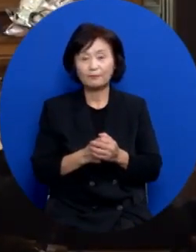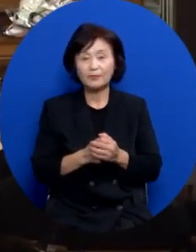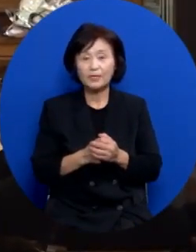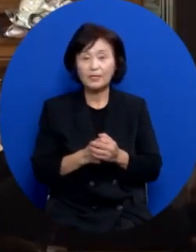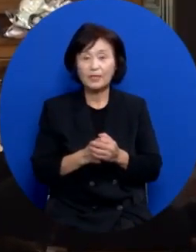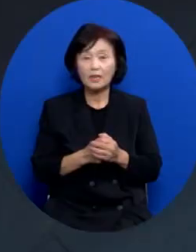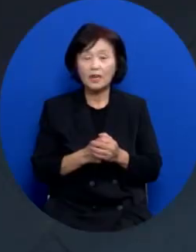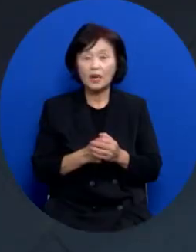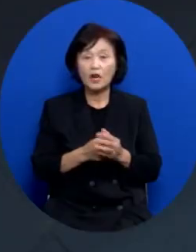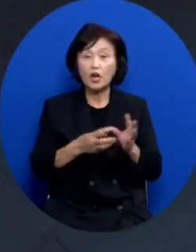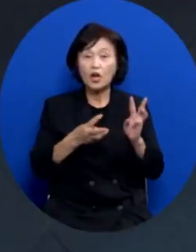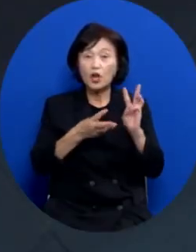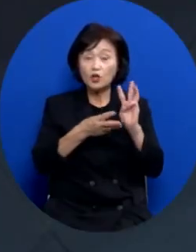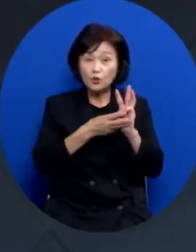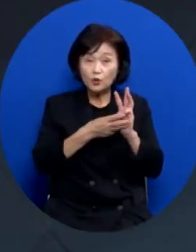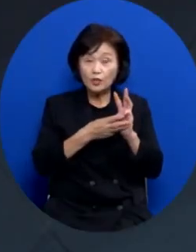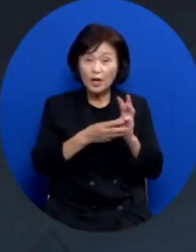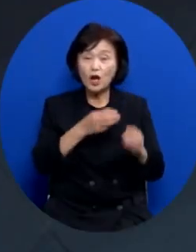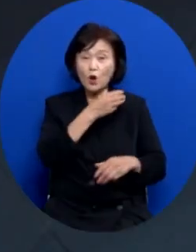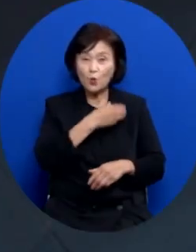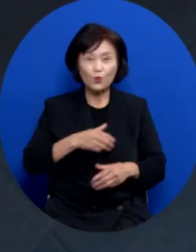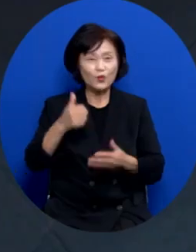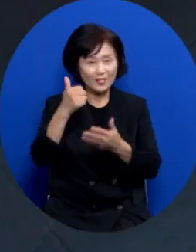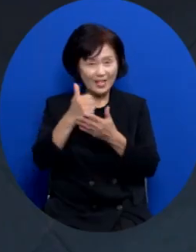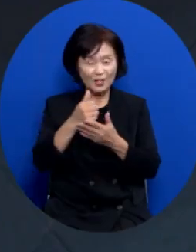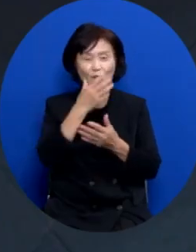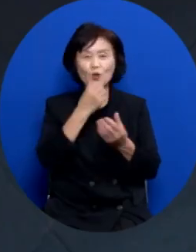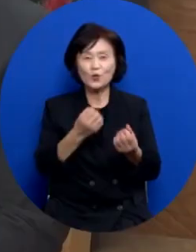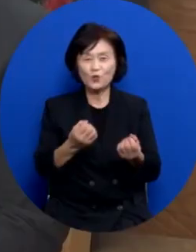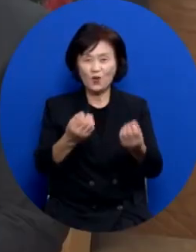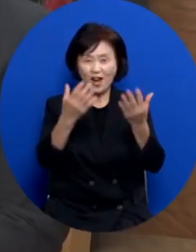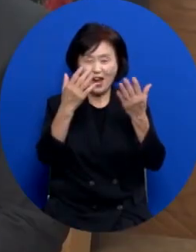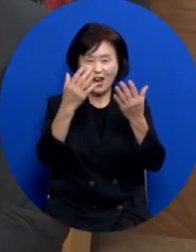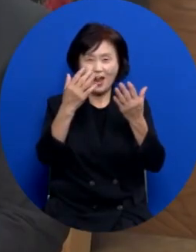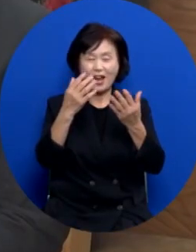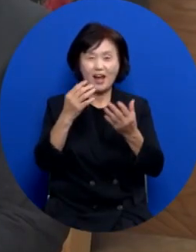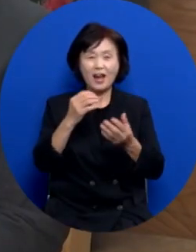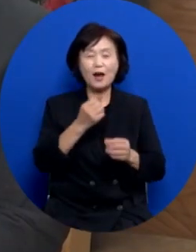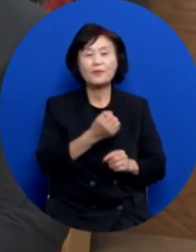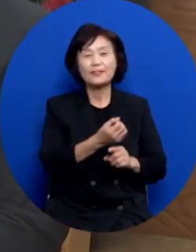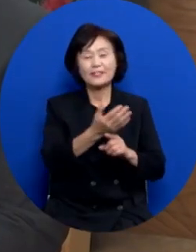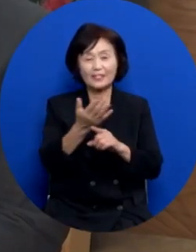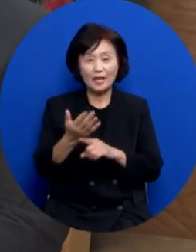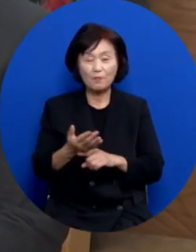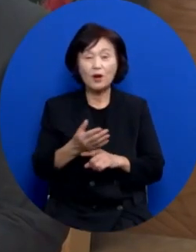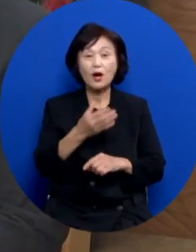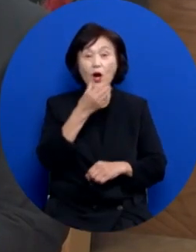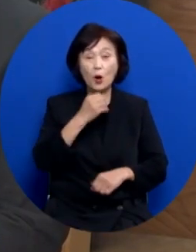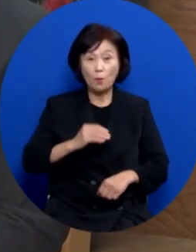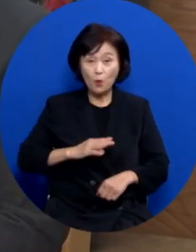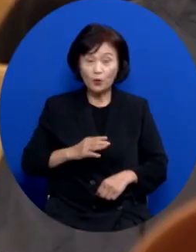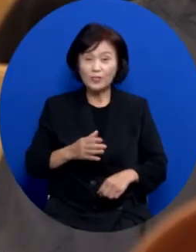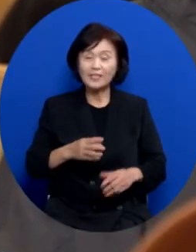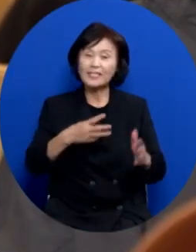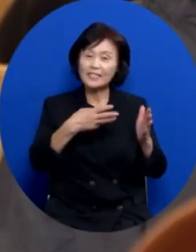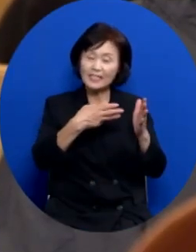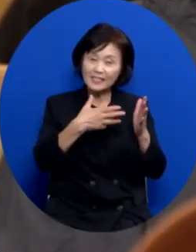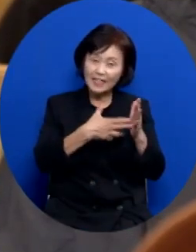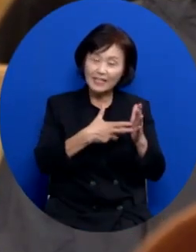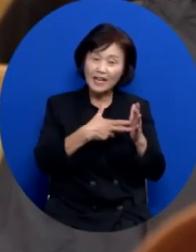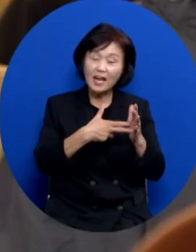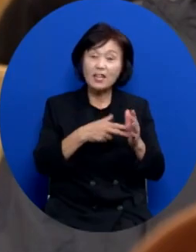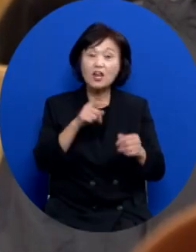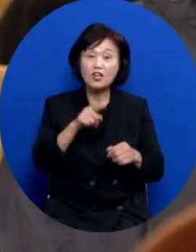류경기 중랑구청장도 자리에 축하 메시지를 전하며 복지관 관계자들과 영안복지재단, 지역사회를 위해